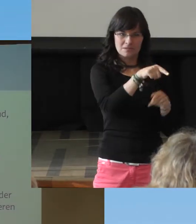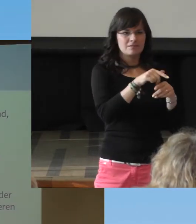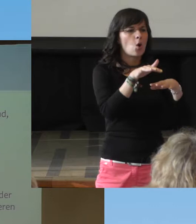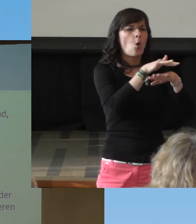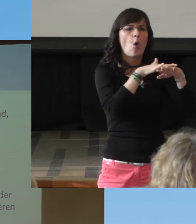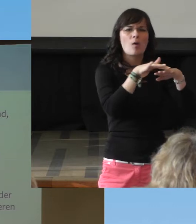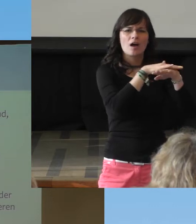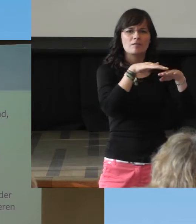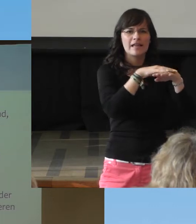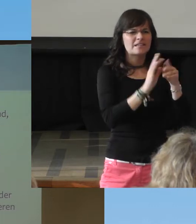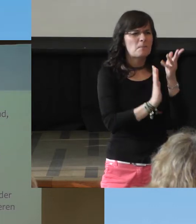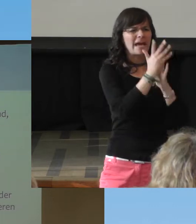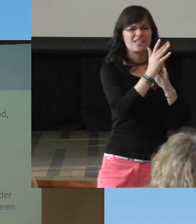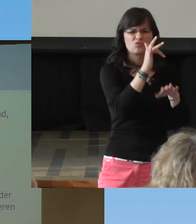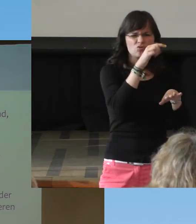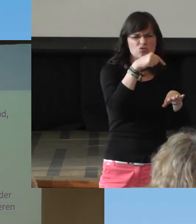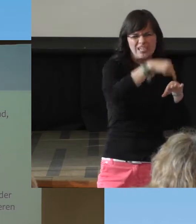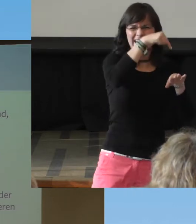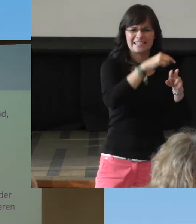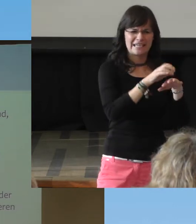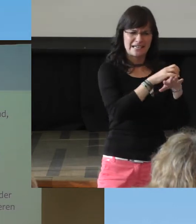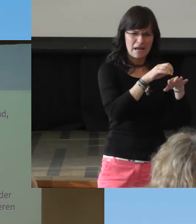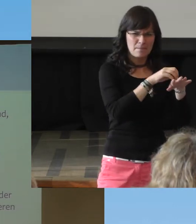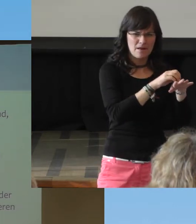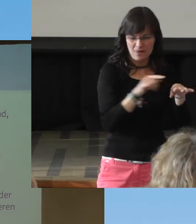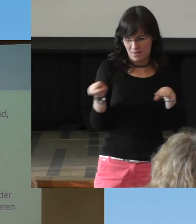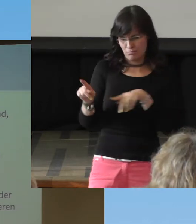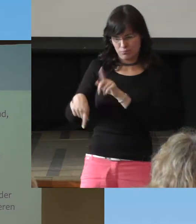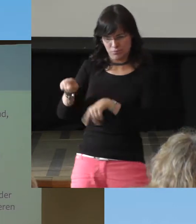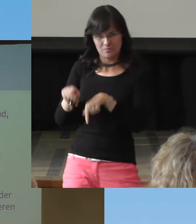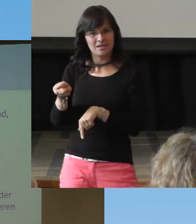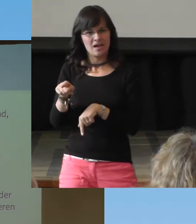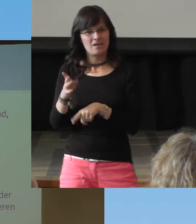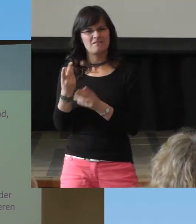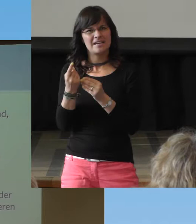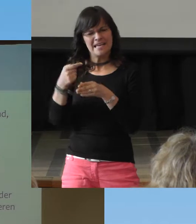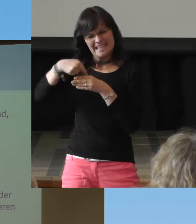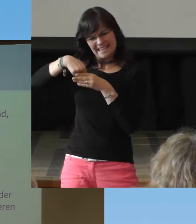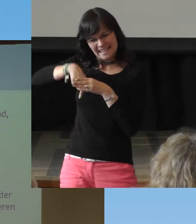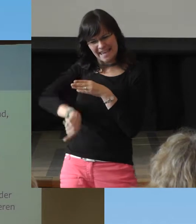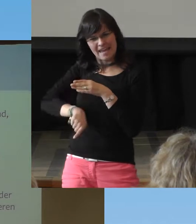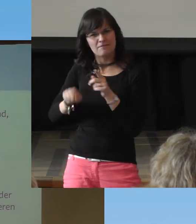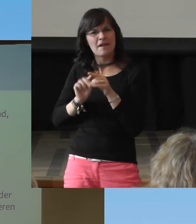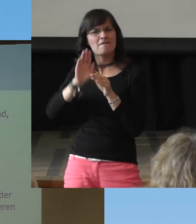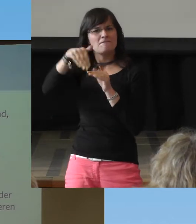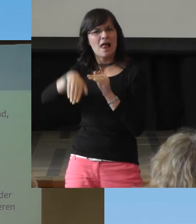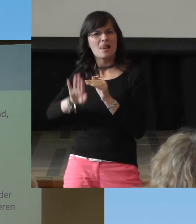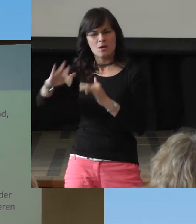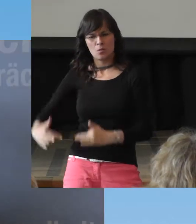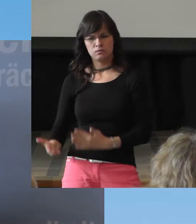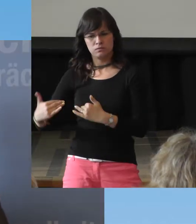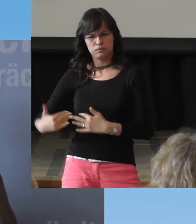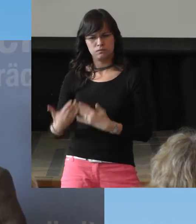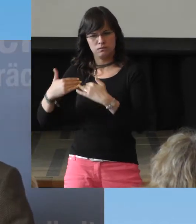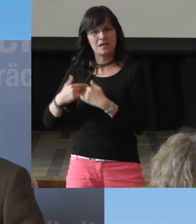brennend, stechend, kribbelnd. Patienten mit Restless Legs beschreiben das eher als tief innen wellenförmig, aber auch brennend.